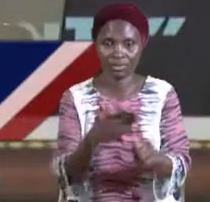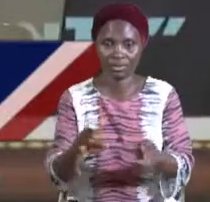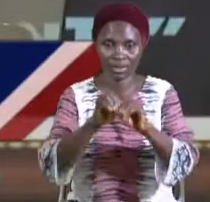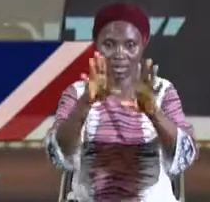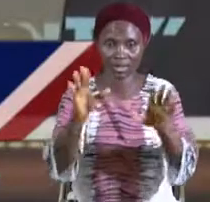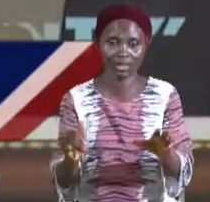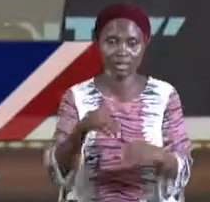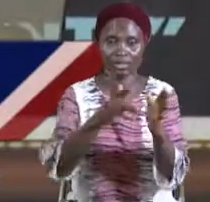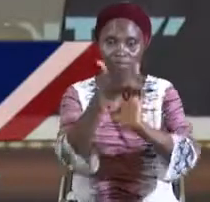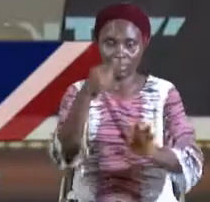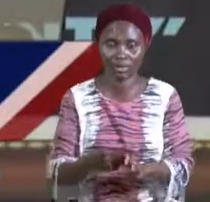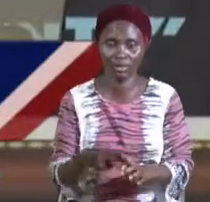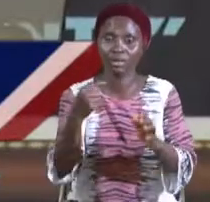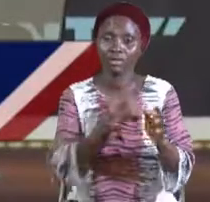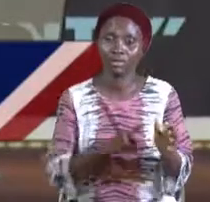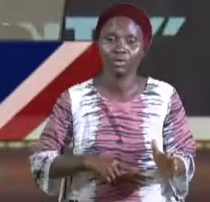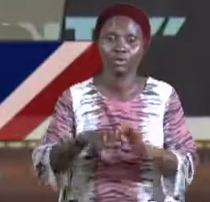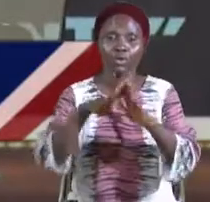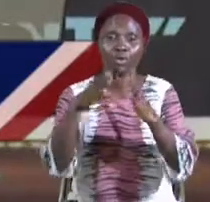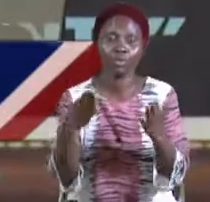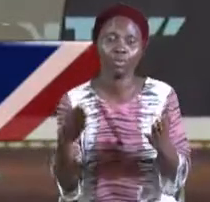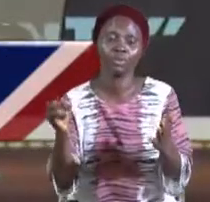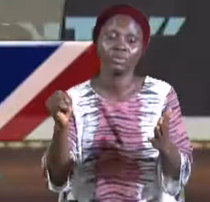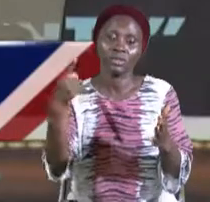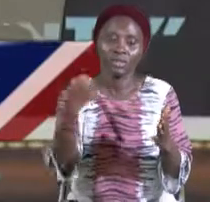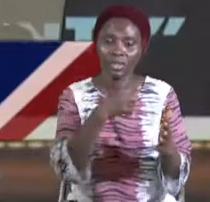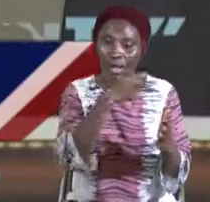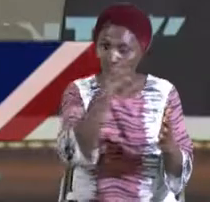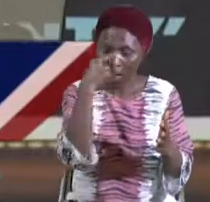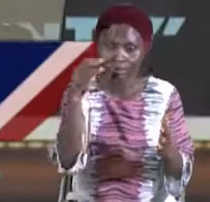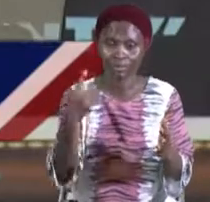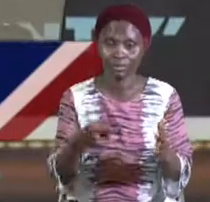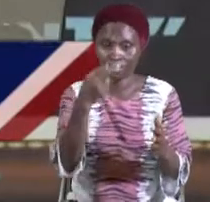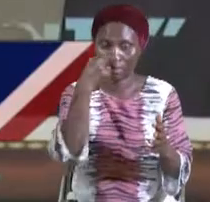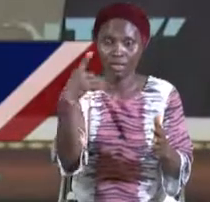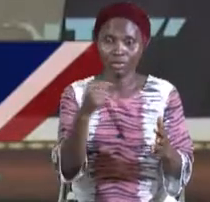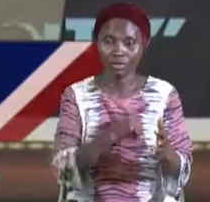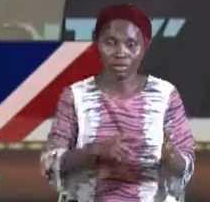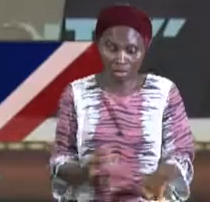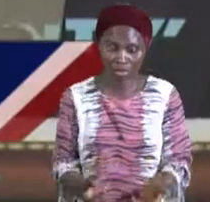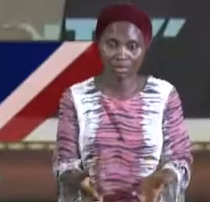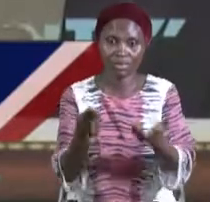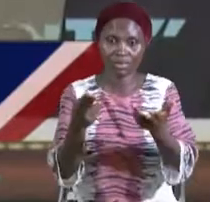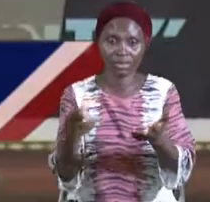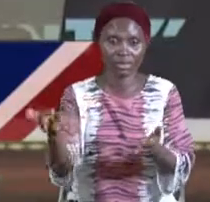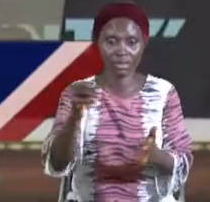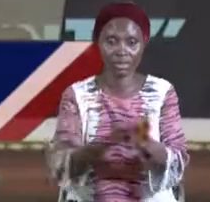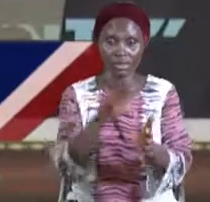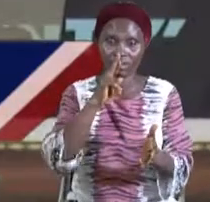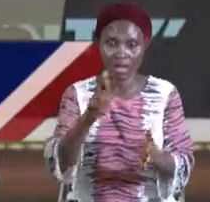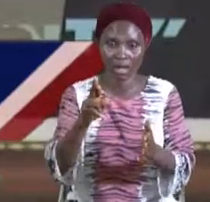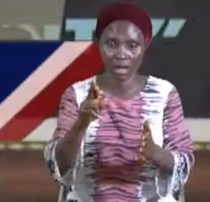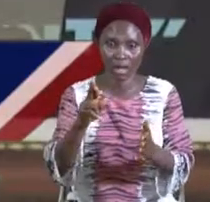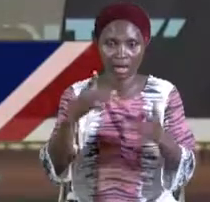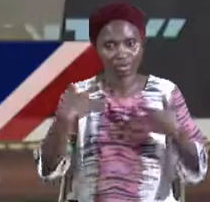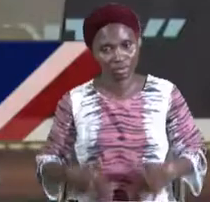de Jésus. L'Éternel ouvre les yeux des aveugles. L'Éternel redresse ceux qui sont courbés.